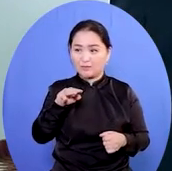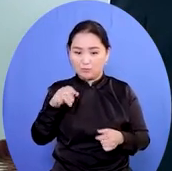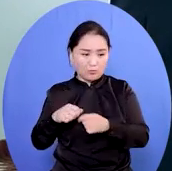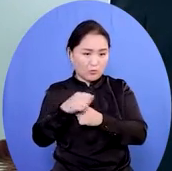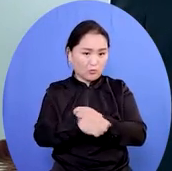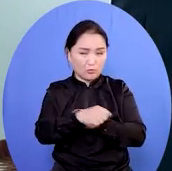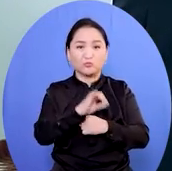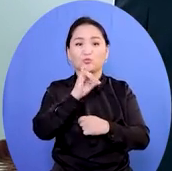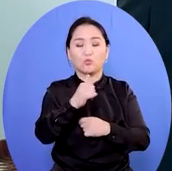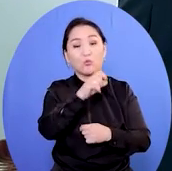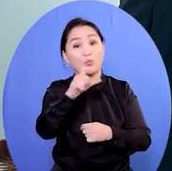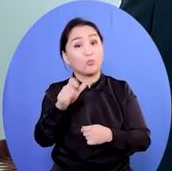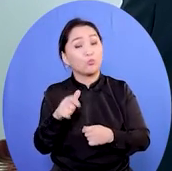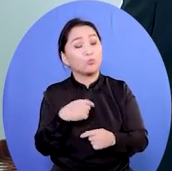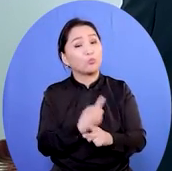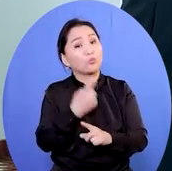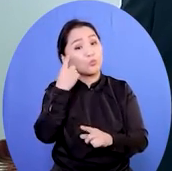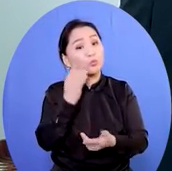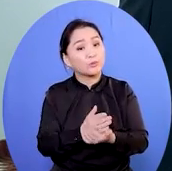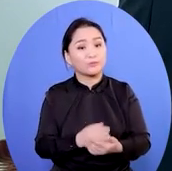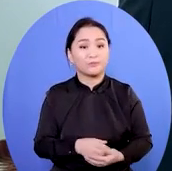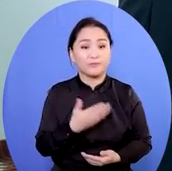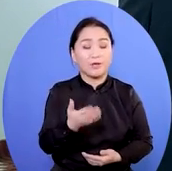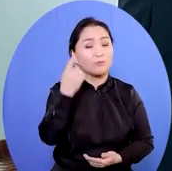гэл. Энд дэр ямар бодолтой байдгүй та?